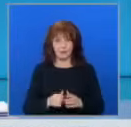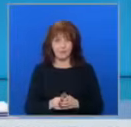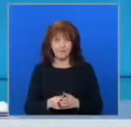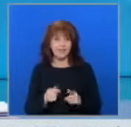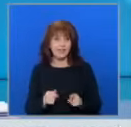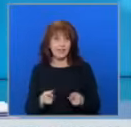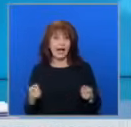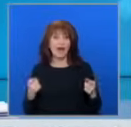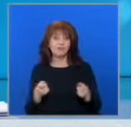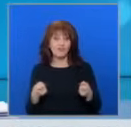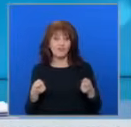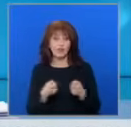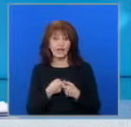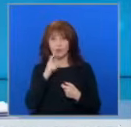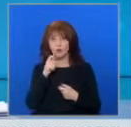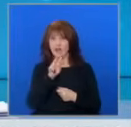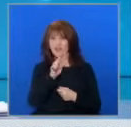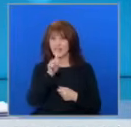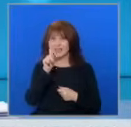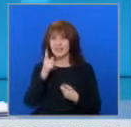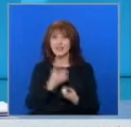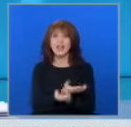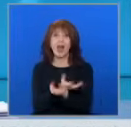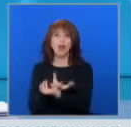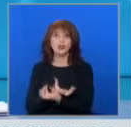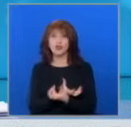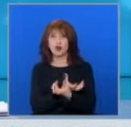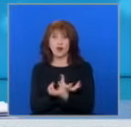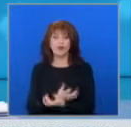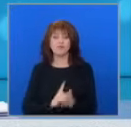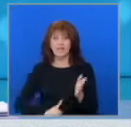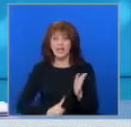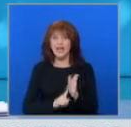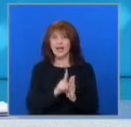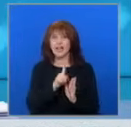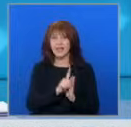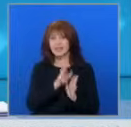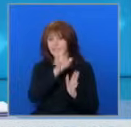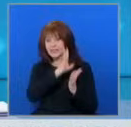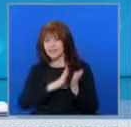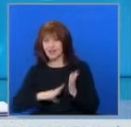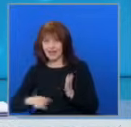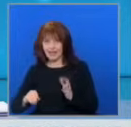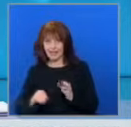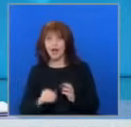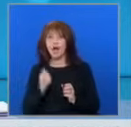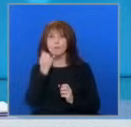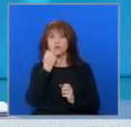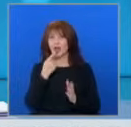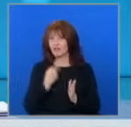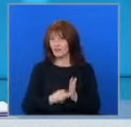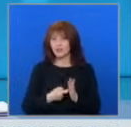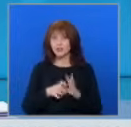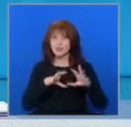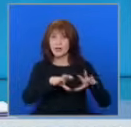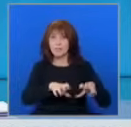И към войната в Украина. 21 дрона и десетки ракети са свалени от украинската противовъздушна отбрана за ден. Москва твърди, че са